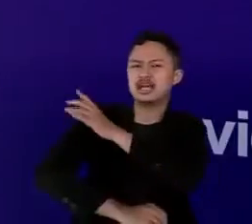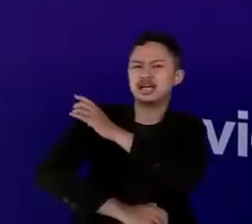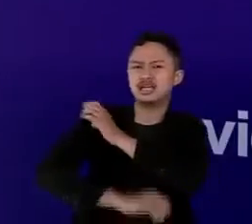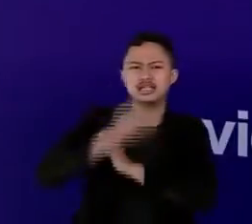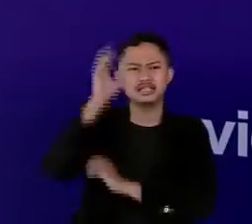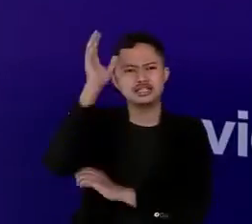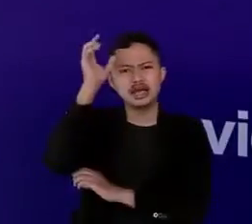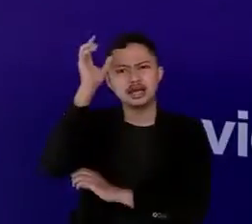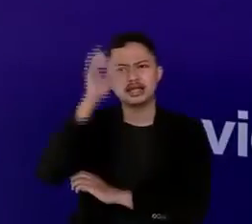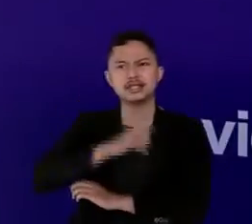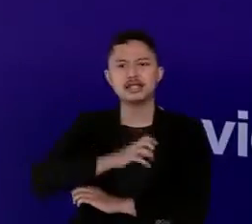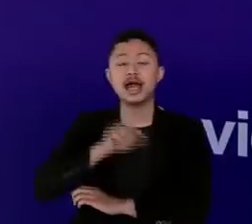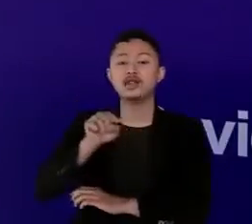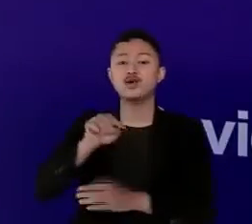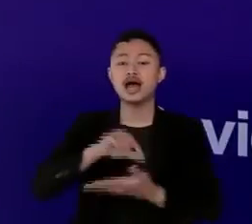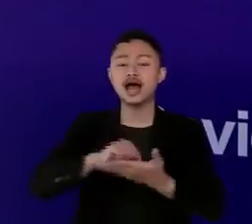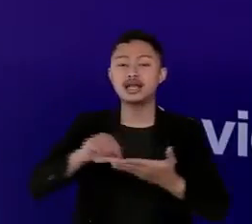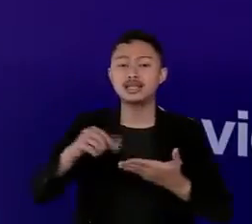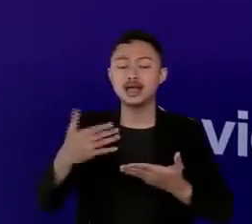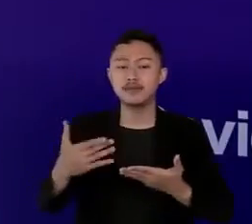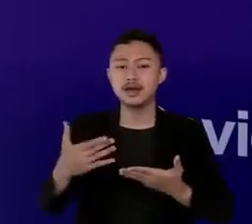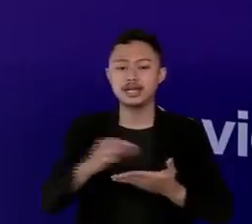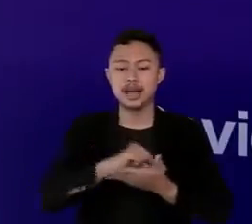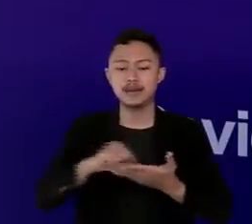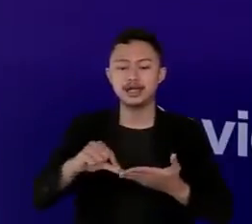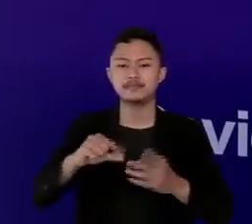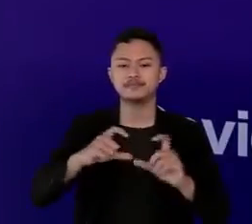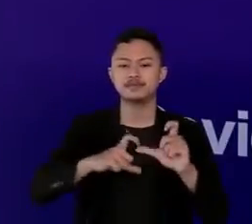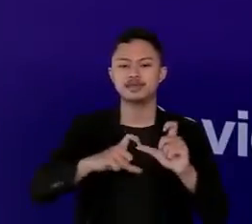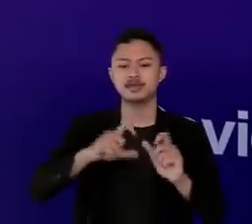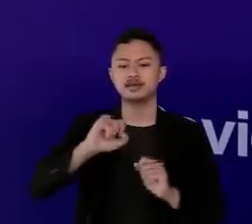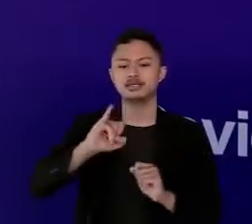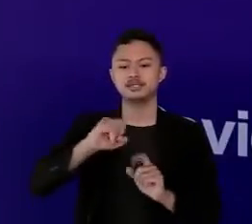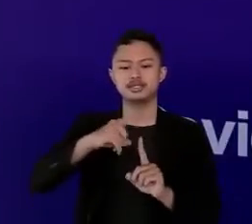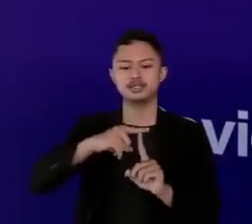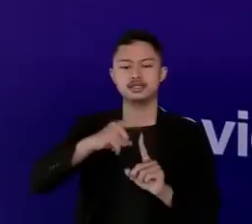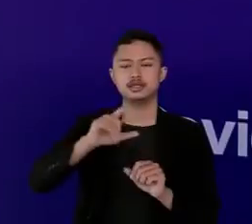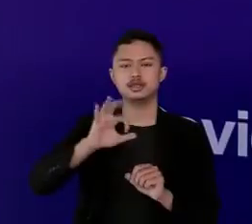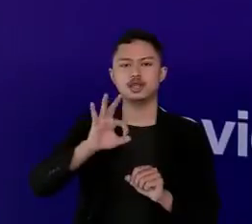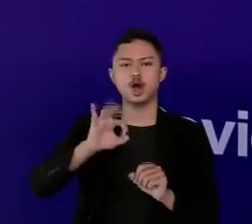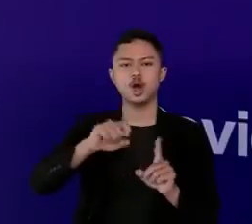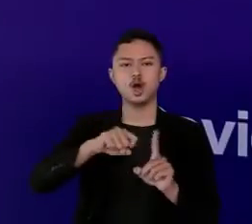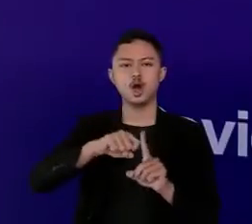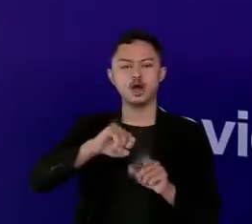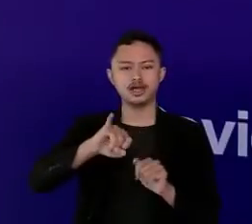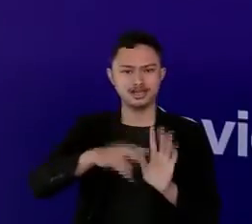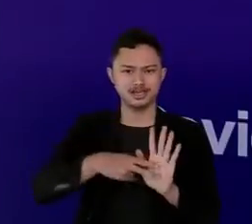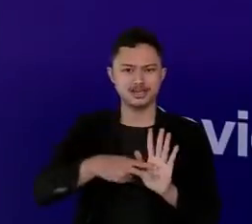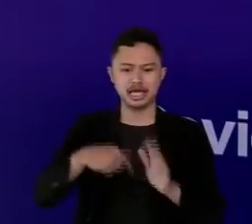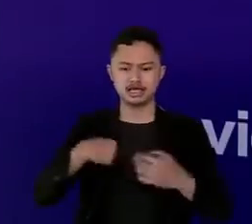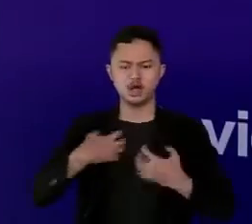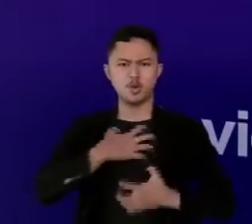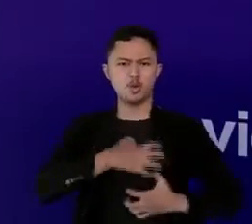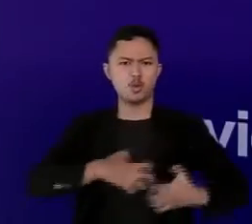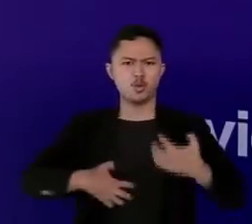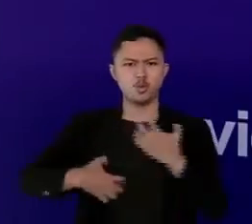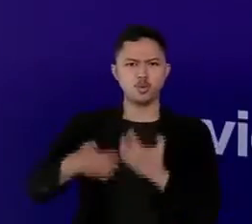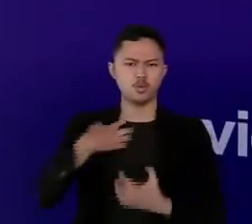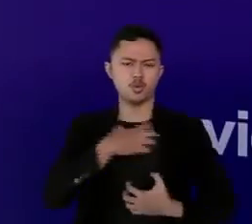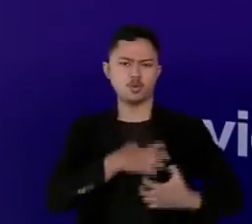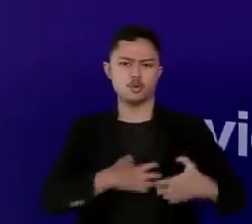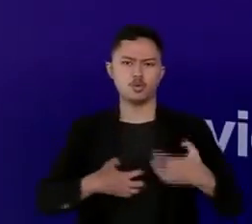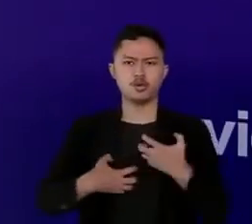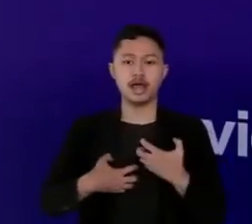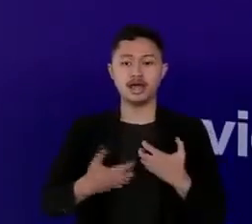dari sitokin apalagi kalau terjadi pada isi token sebelumnya maka Hai badass itu kami juga melakukan